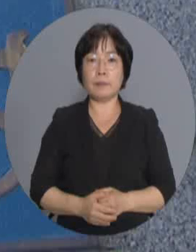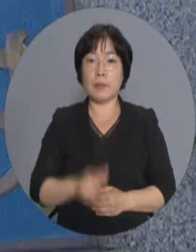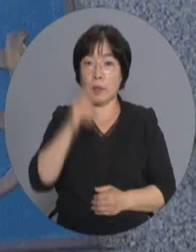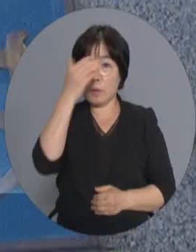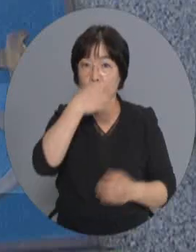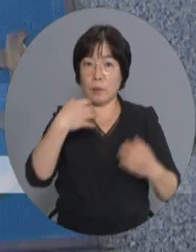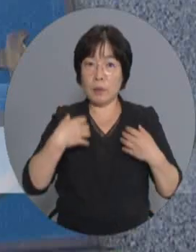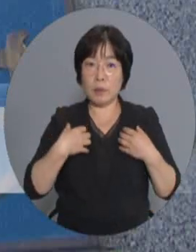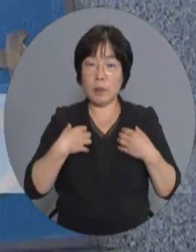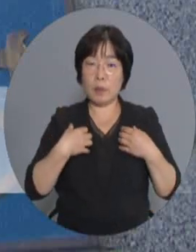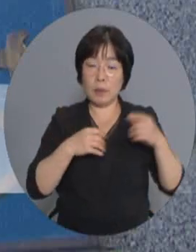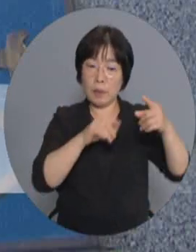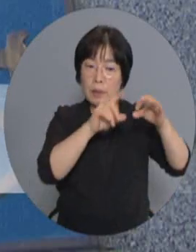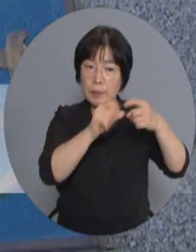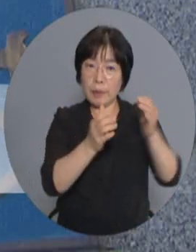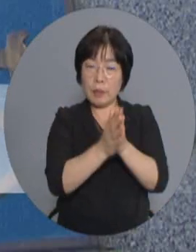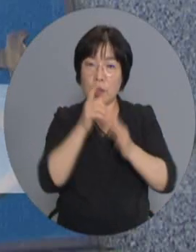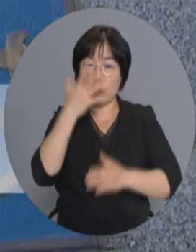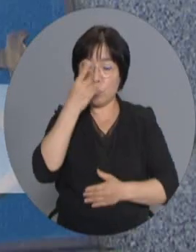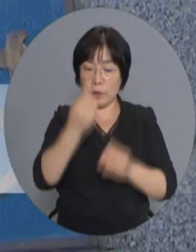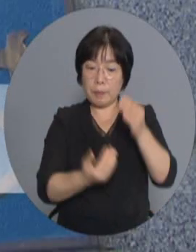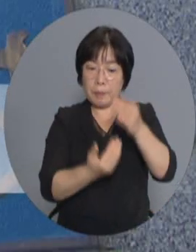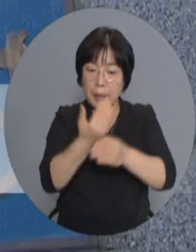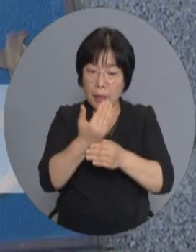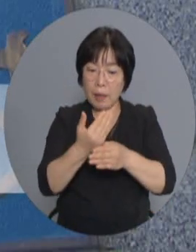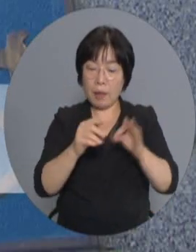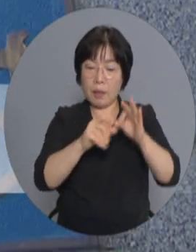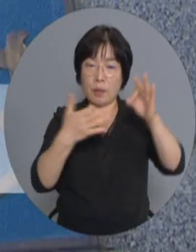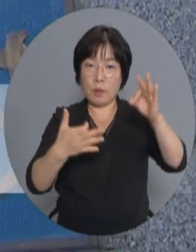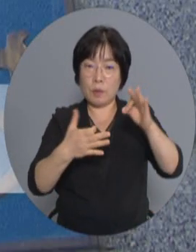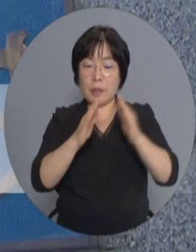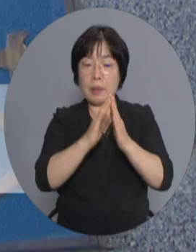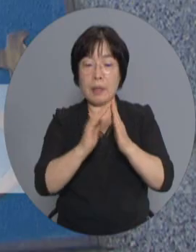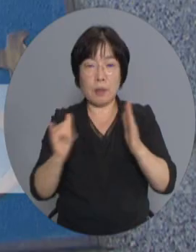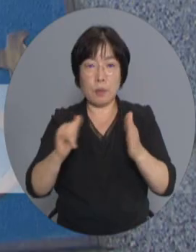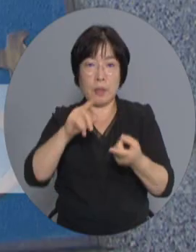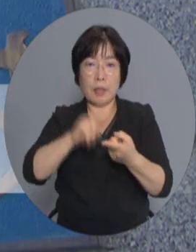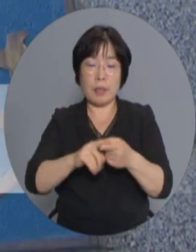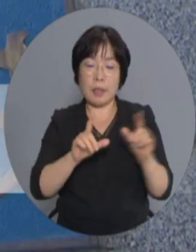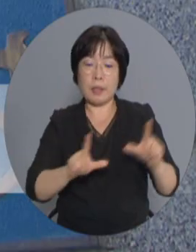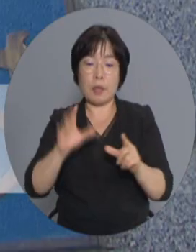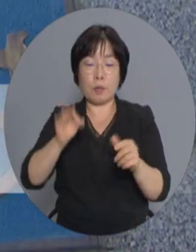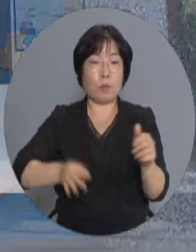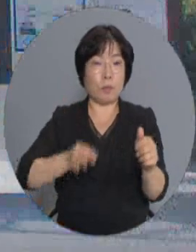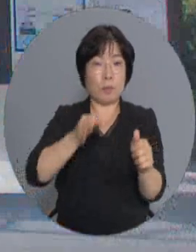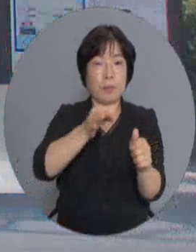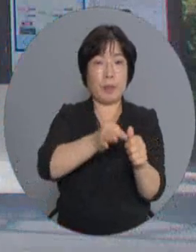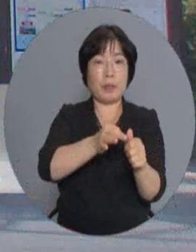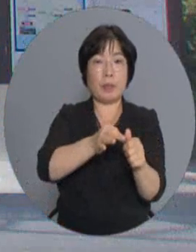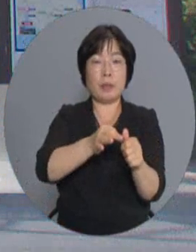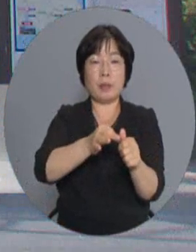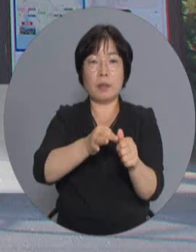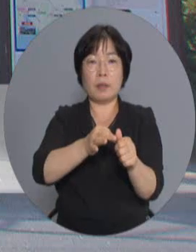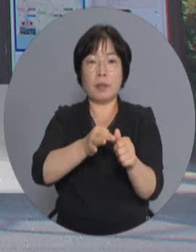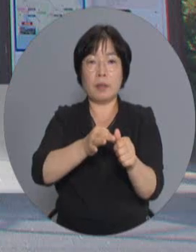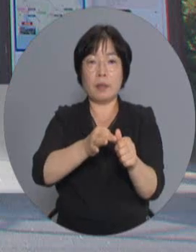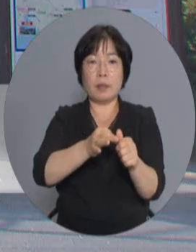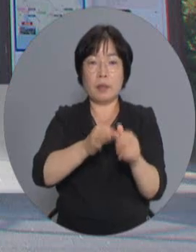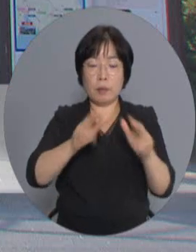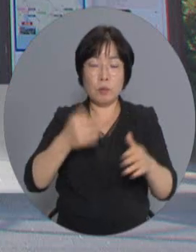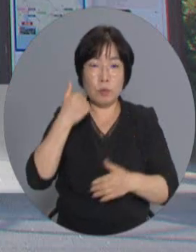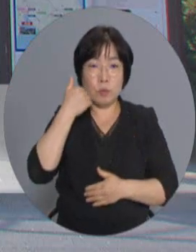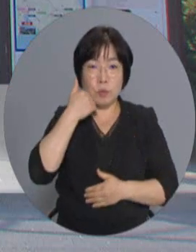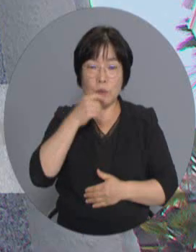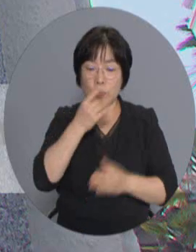여수시가 이번 달부터 여수순천 11구 사건 희생자 유족들에게 생활 보조비를 지원합니다 지급